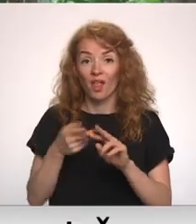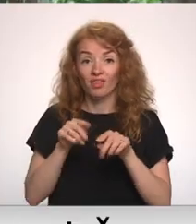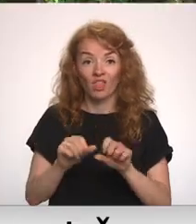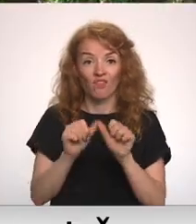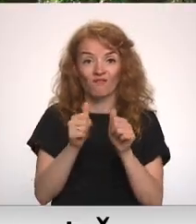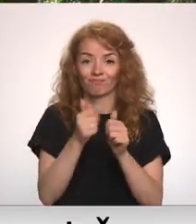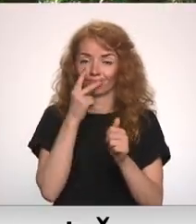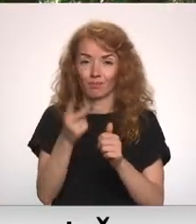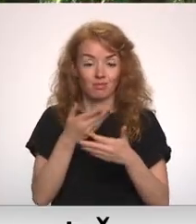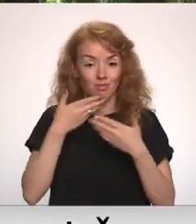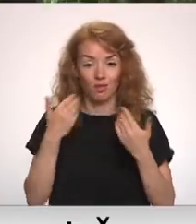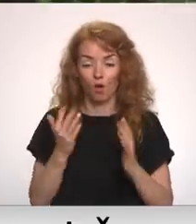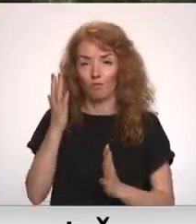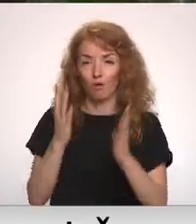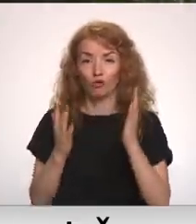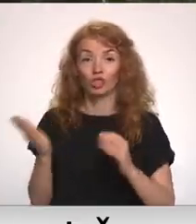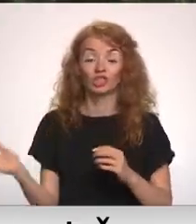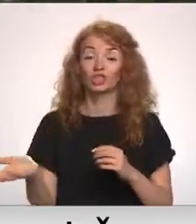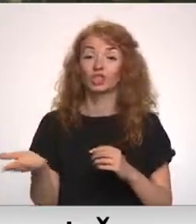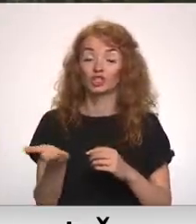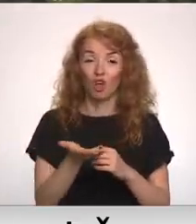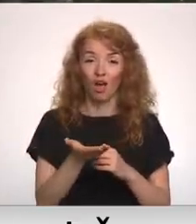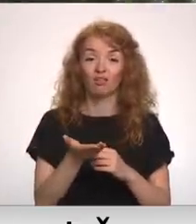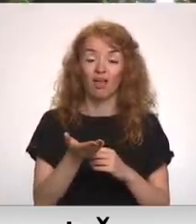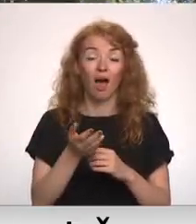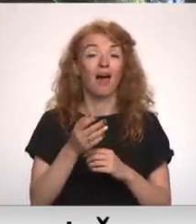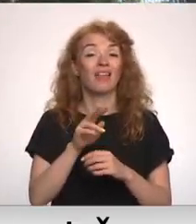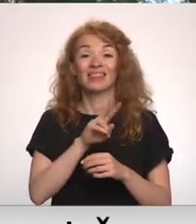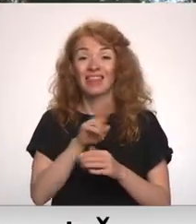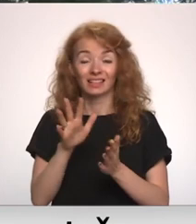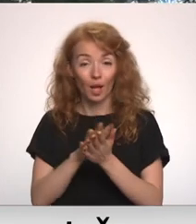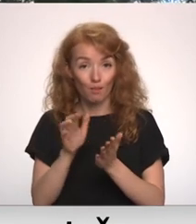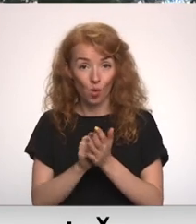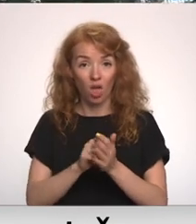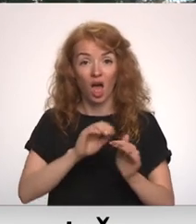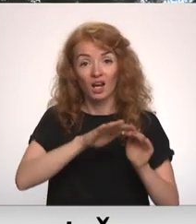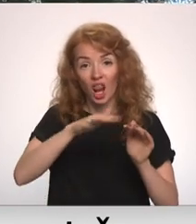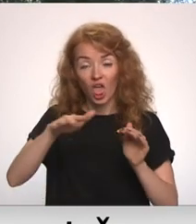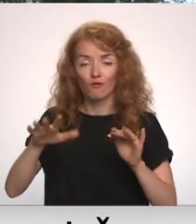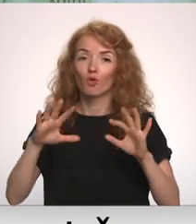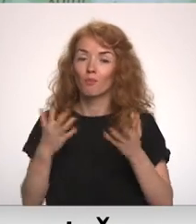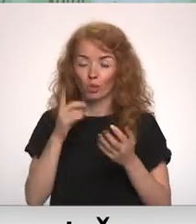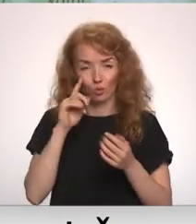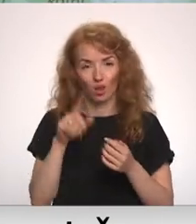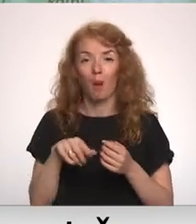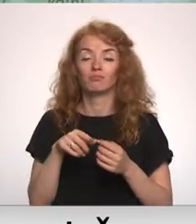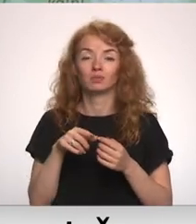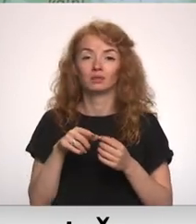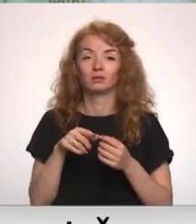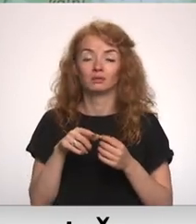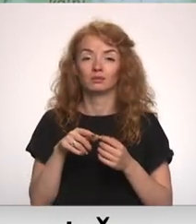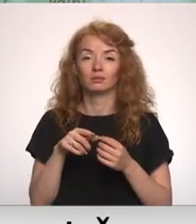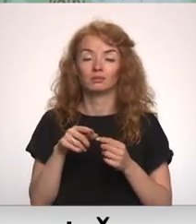veidojuma. Meža ciršana vien jau nesabojā tik daudz šo reljefu, bet protams, jāpaturprātā arī tas,